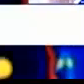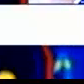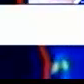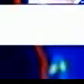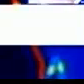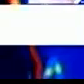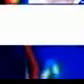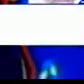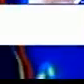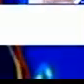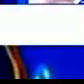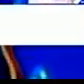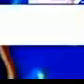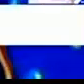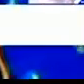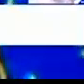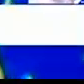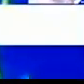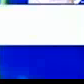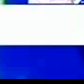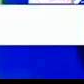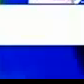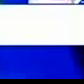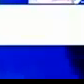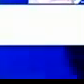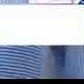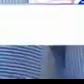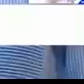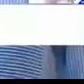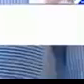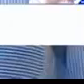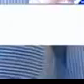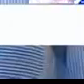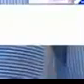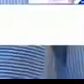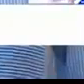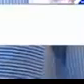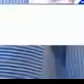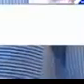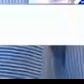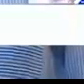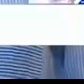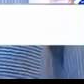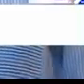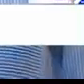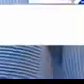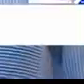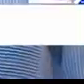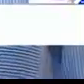mai vechi sau mai noi. Să vedem care este acum atmosfera acolo. Cu detalii vine colega noastră Elinca Avram. Bună seara, Elinca, te